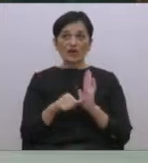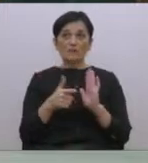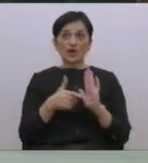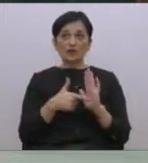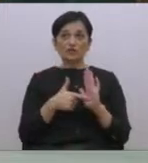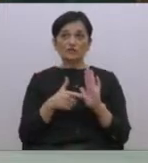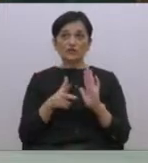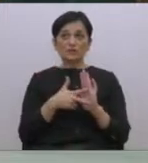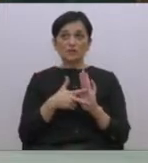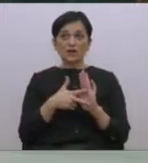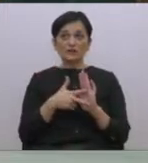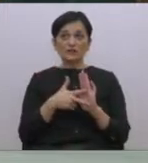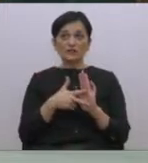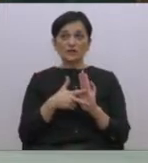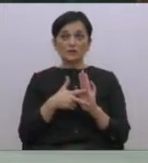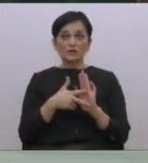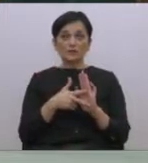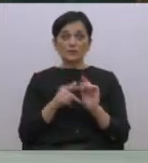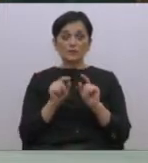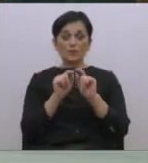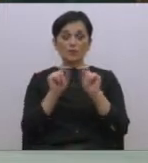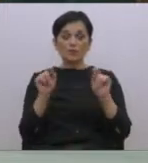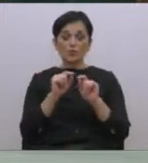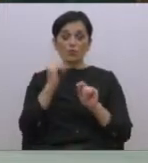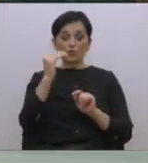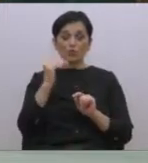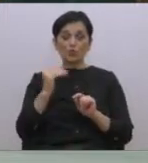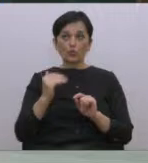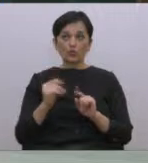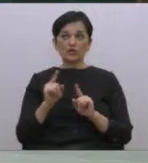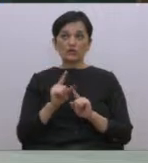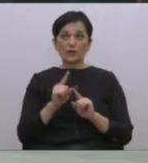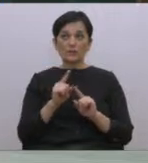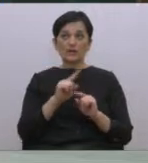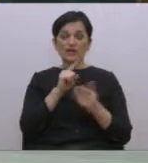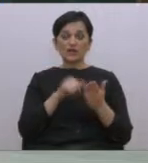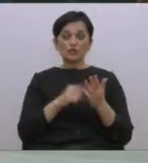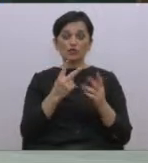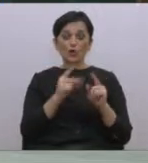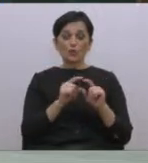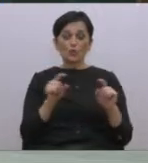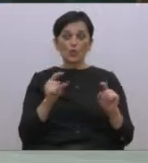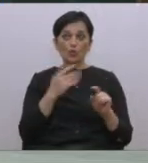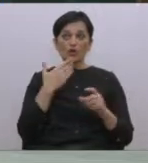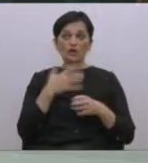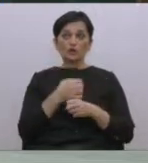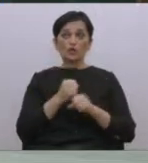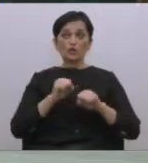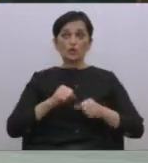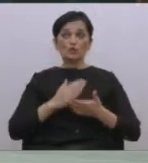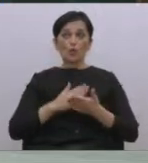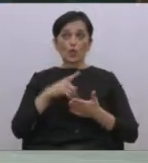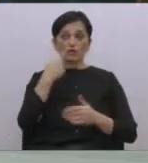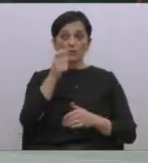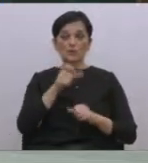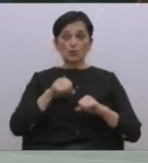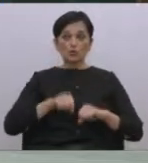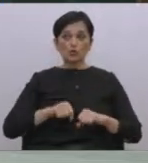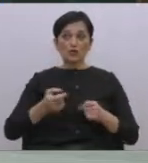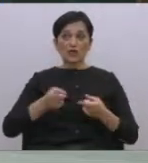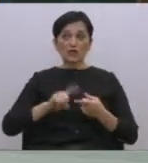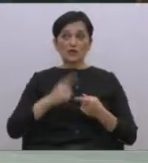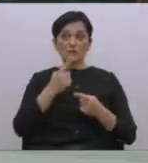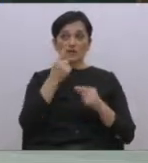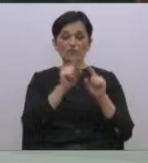მეშვიდე, მერვე პუნქტებთან და ასევე არ არის კითხვები მეორე მუხთან. შეზღუდული შესაძლებლობა მქონე პირთა უფლების შესახებ.